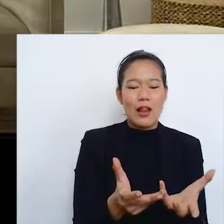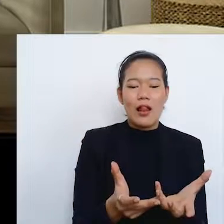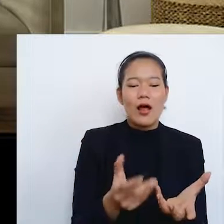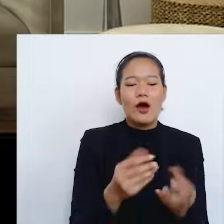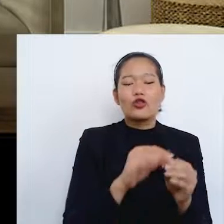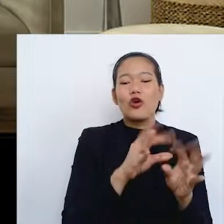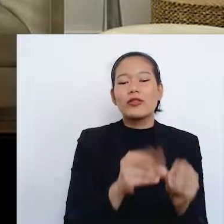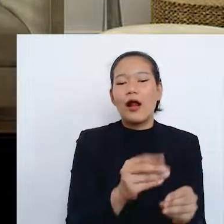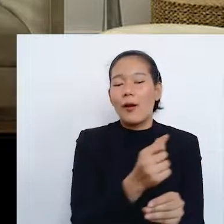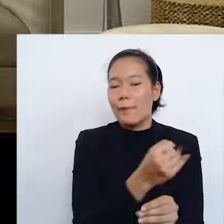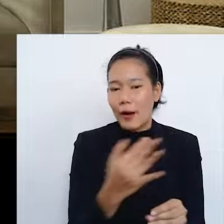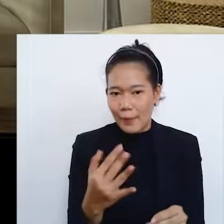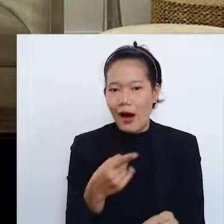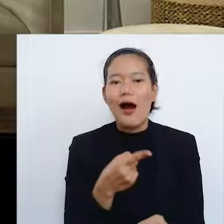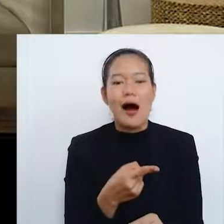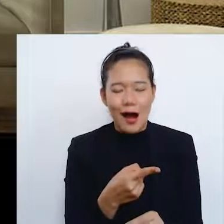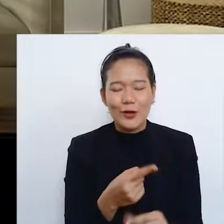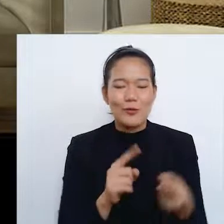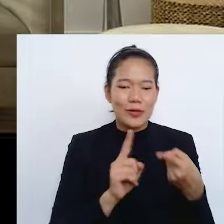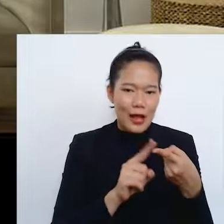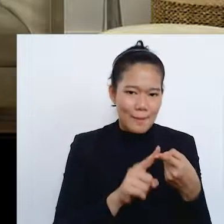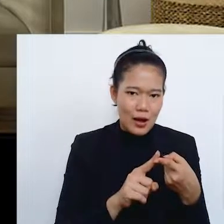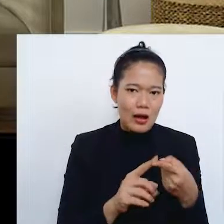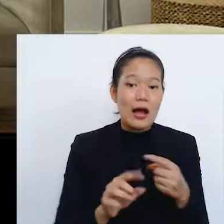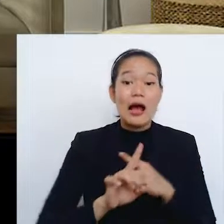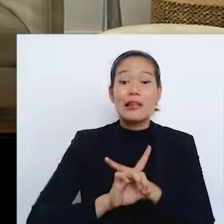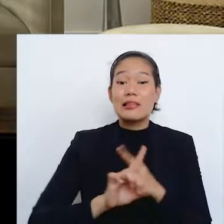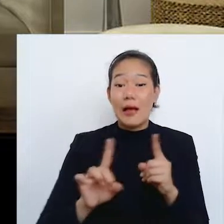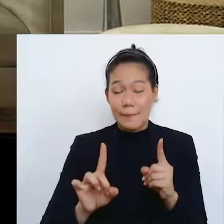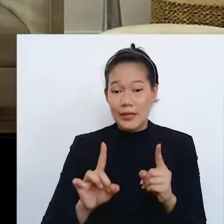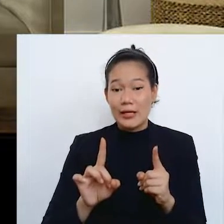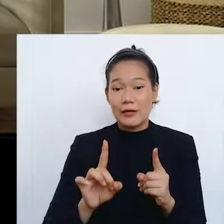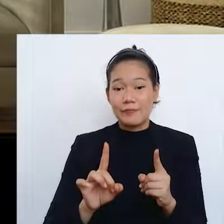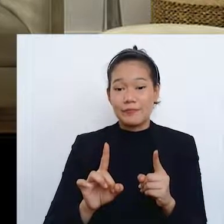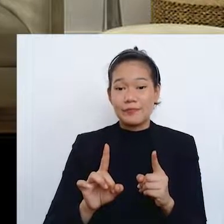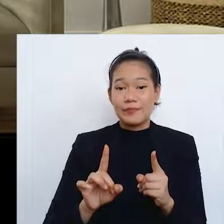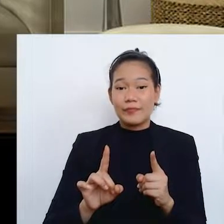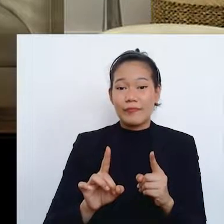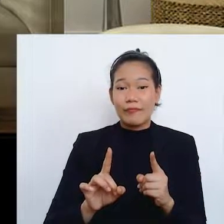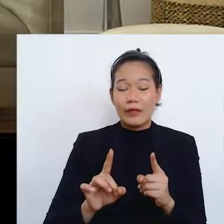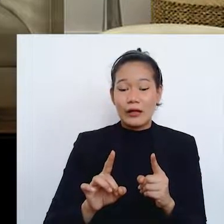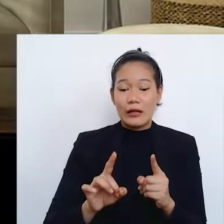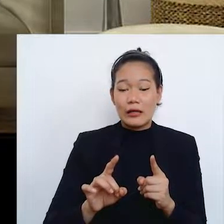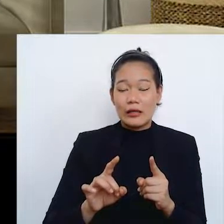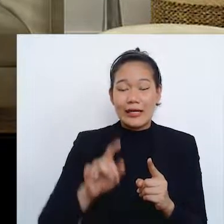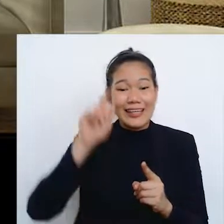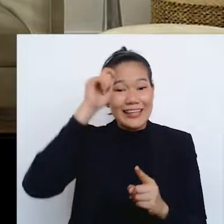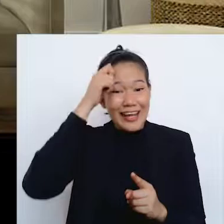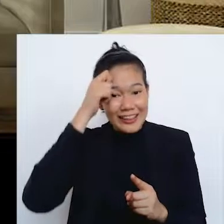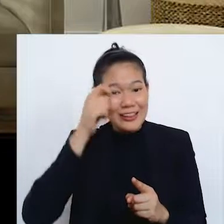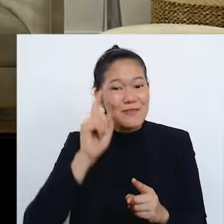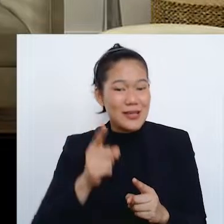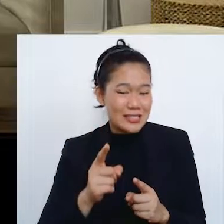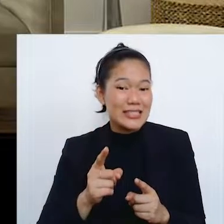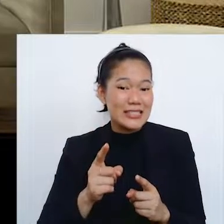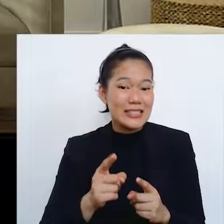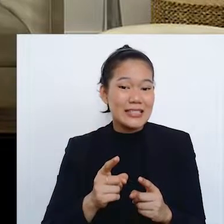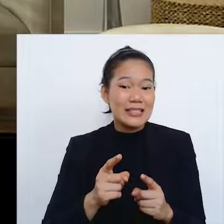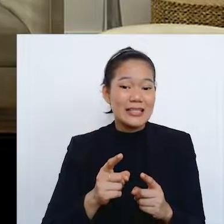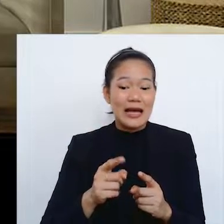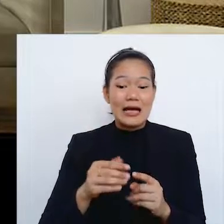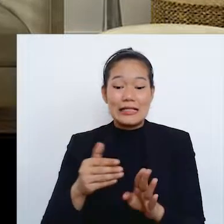jiwa. Itu yang pertama, saudara. Tetapi kemudian juga kita tidak bisa melupakan pesan